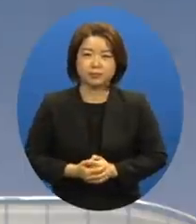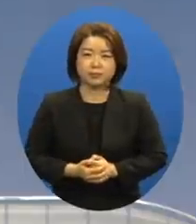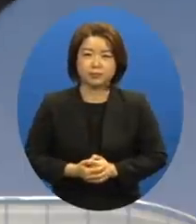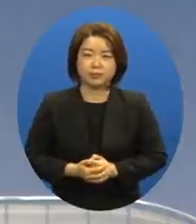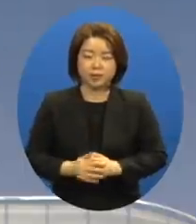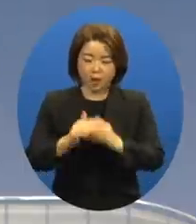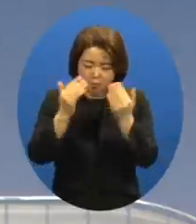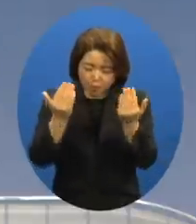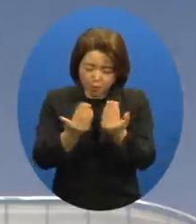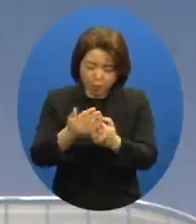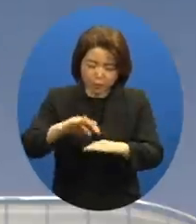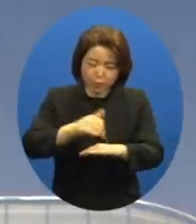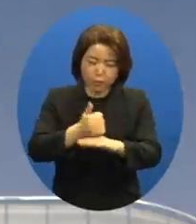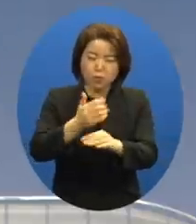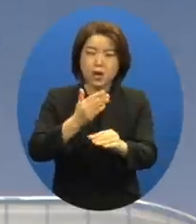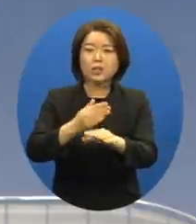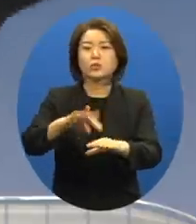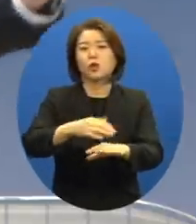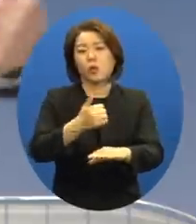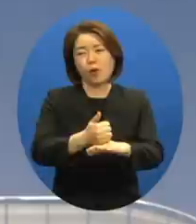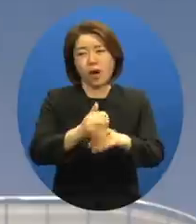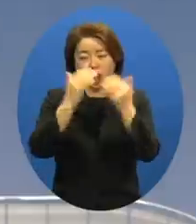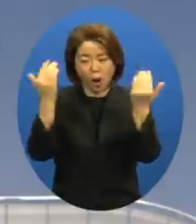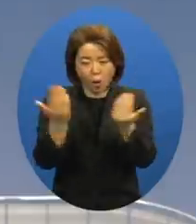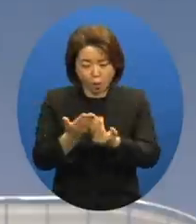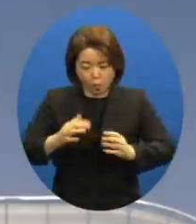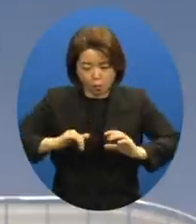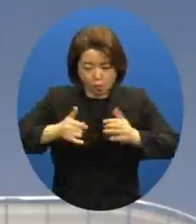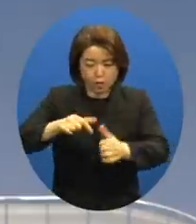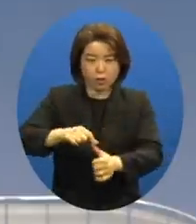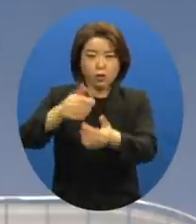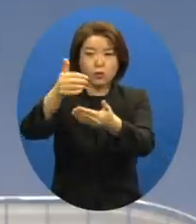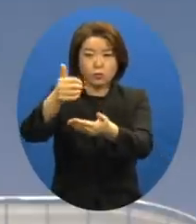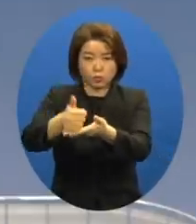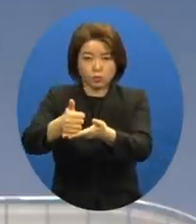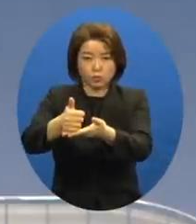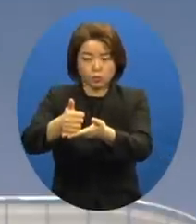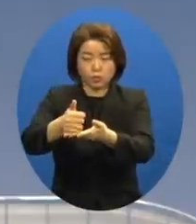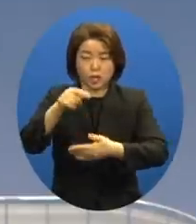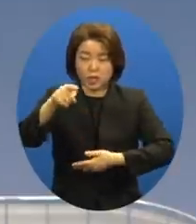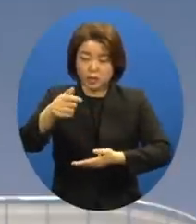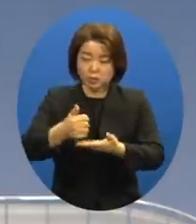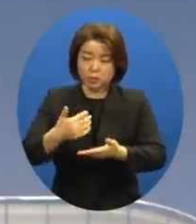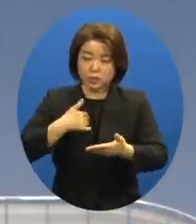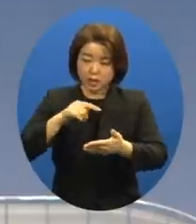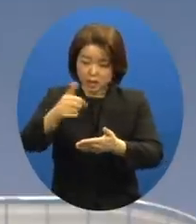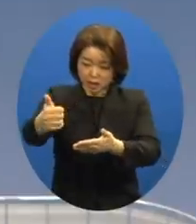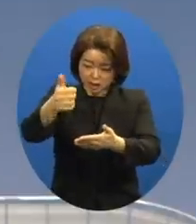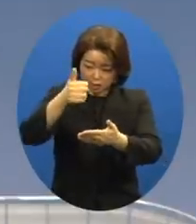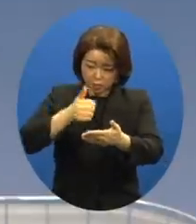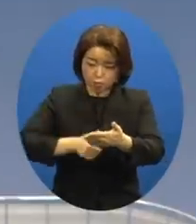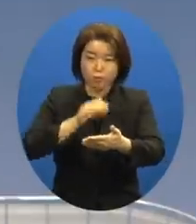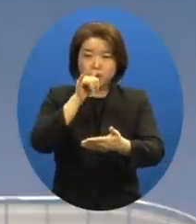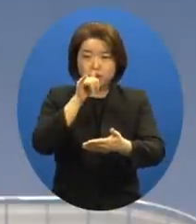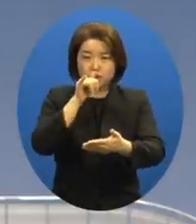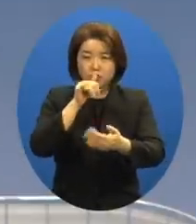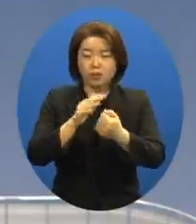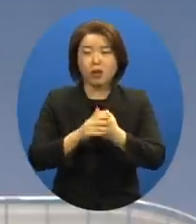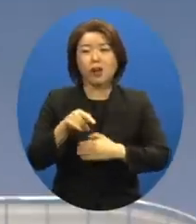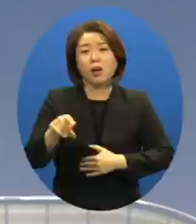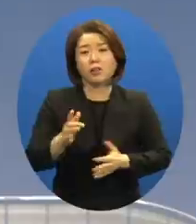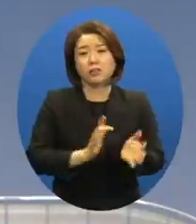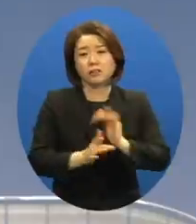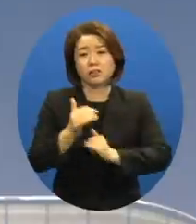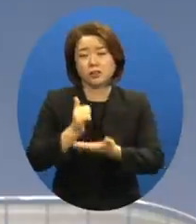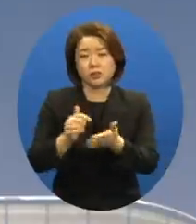만왕의 왕 의식 온 인류의 구주 의식 그분이 지금 내 아내 오셨는데 그 예수님